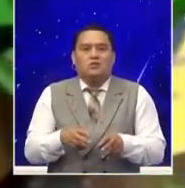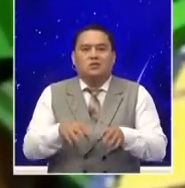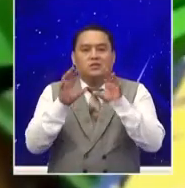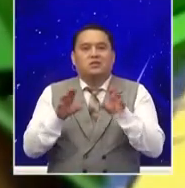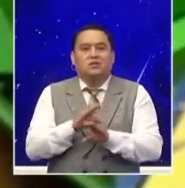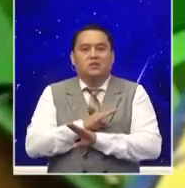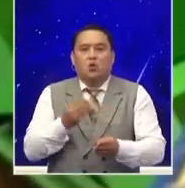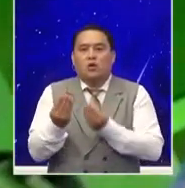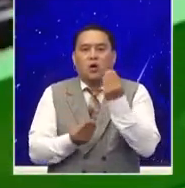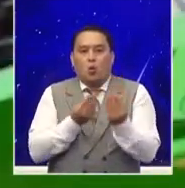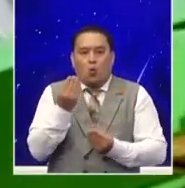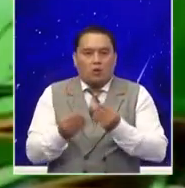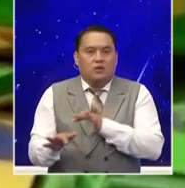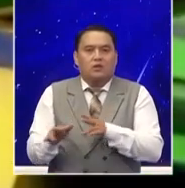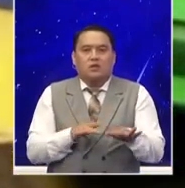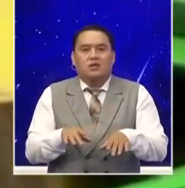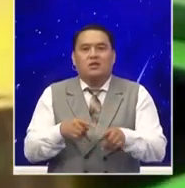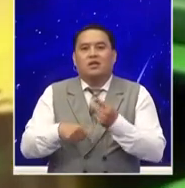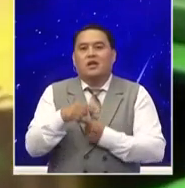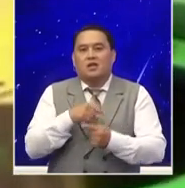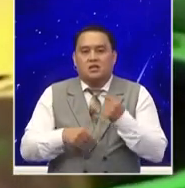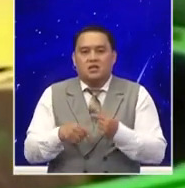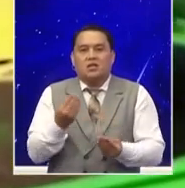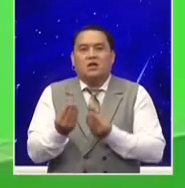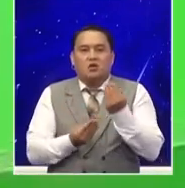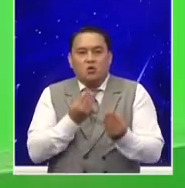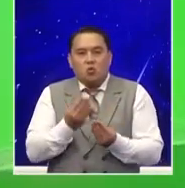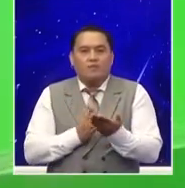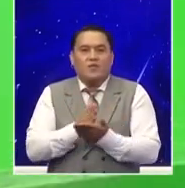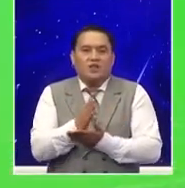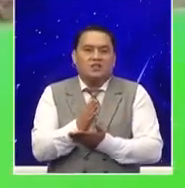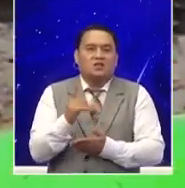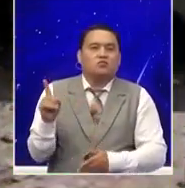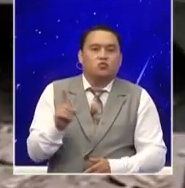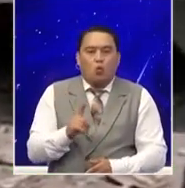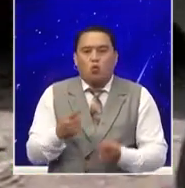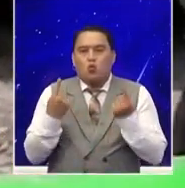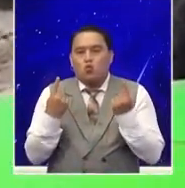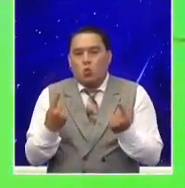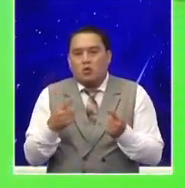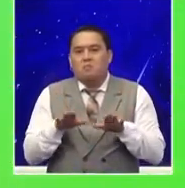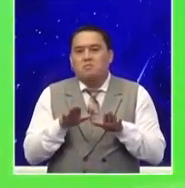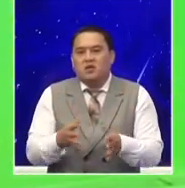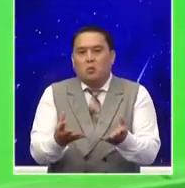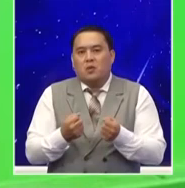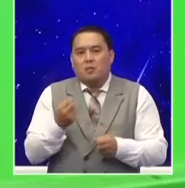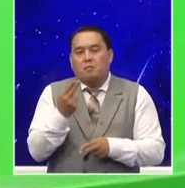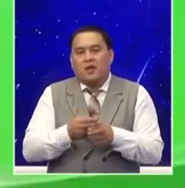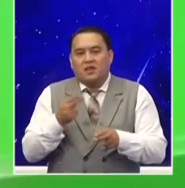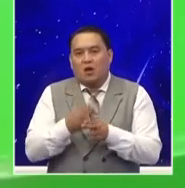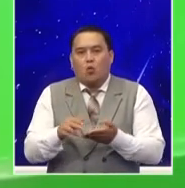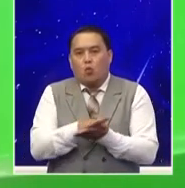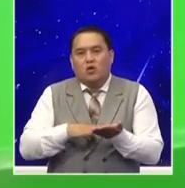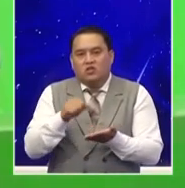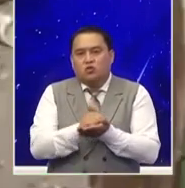содержании игорного заведения или незаконной организации деятельности в сфере игорного бизнеса в одном из крупных пунктов приема металлолома